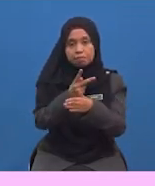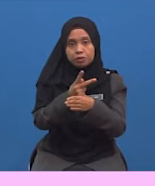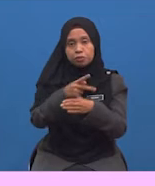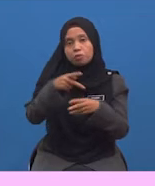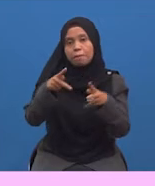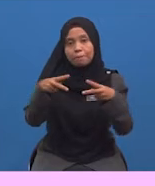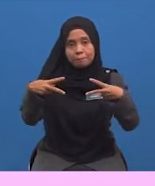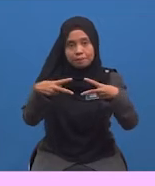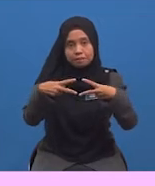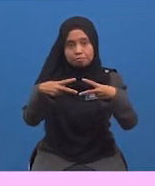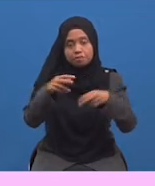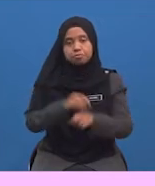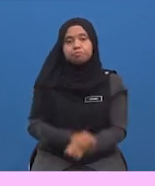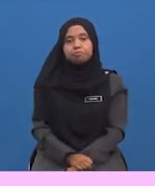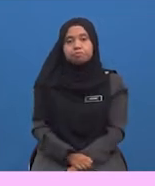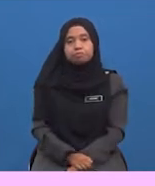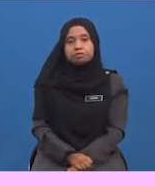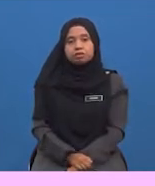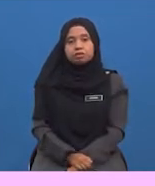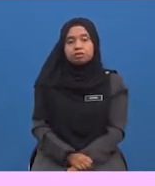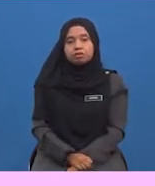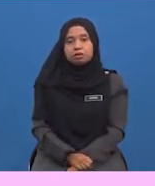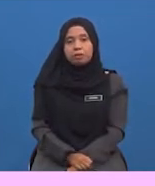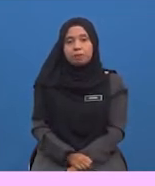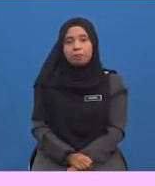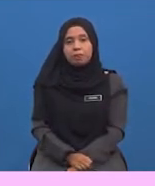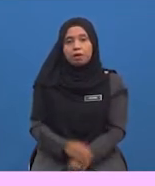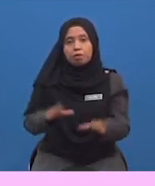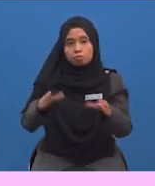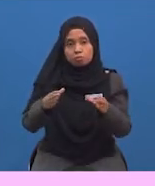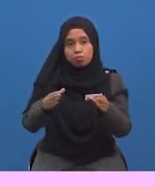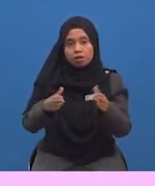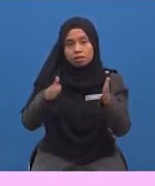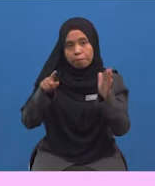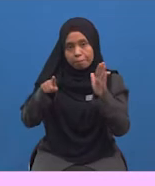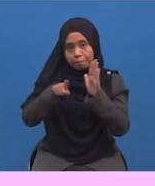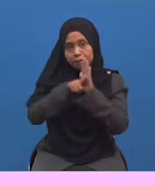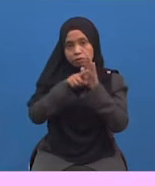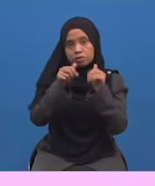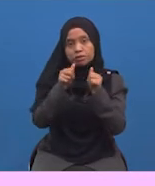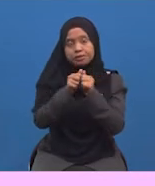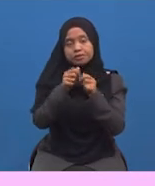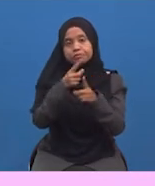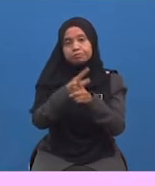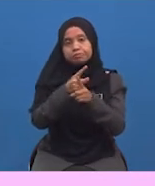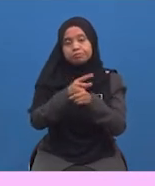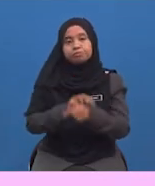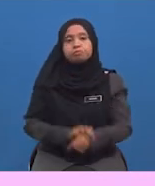Masukkan nilai-nilai yang diperolehi dari soalan dan lakukan operasi penolakan dengan cermat.